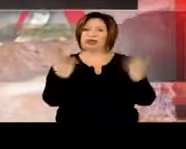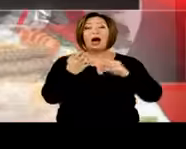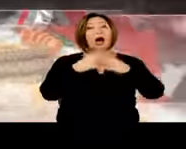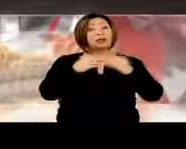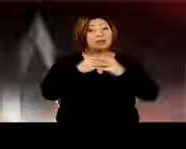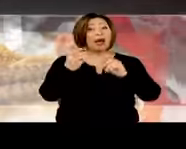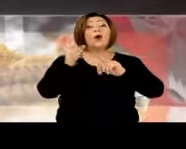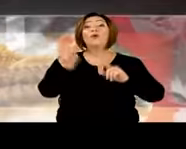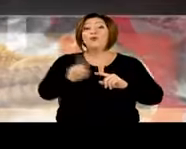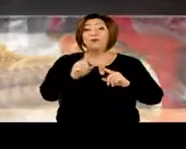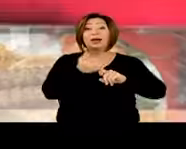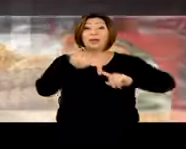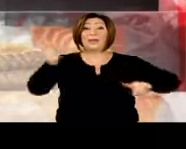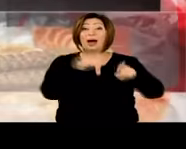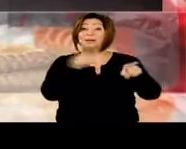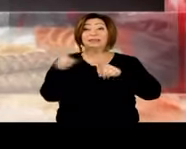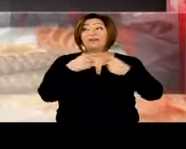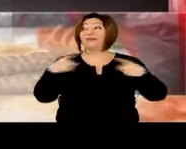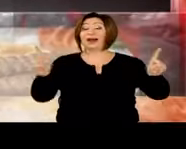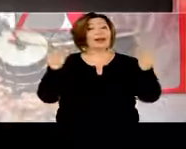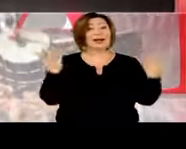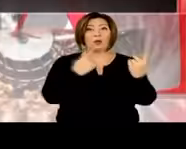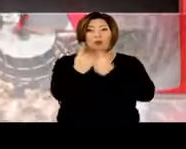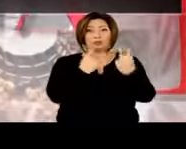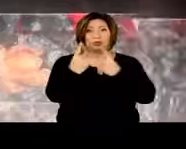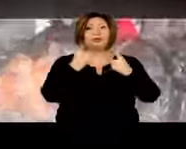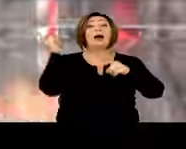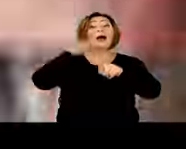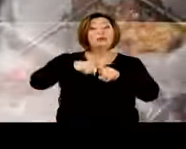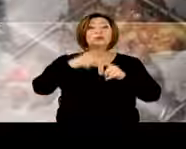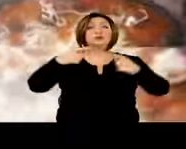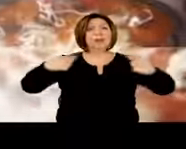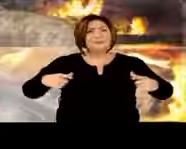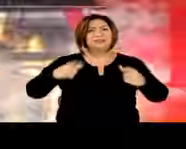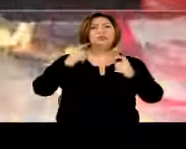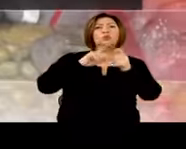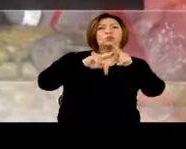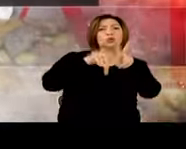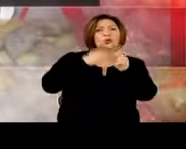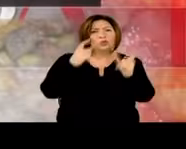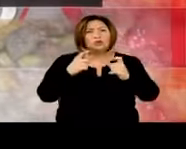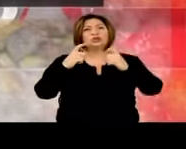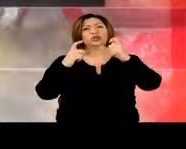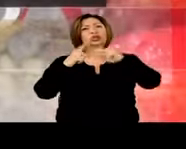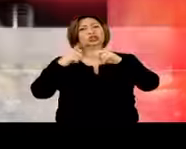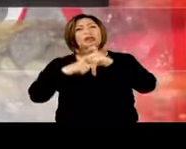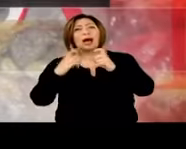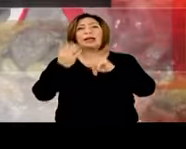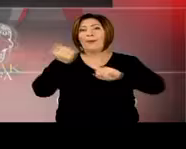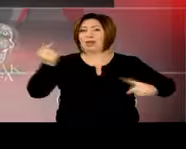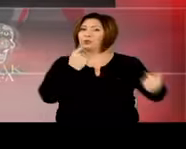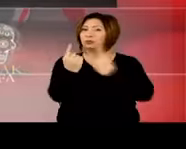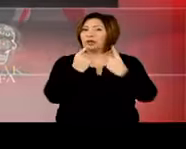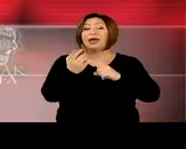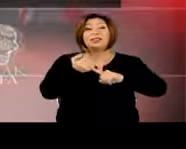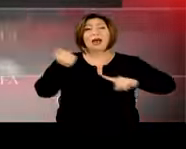Adana ile Urfa kebap arasında ne fark olduğunu konuşacağız. Büryandan, tepsi, kuyu, kiremit, cağ, orman kebaplarından bahsedeceğiz.